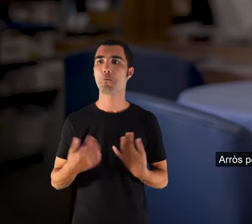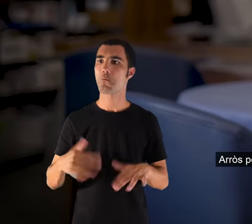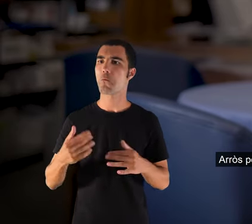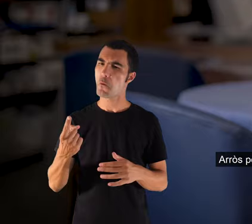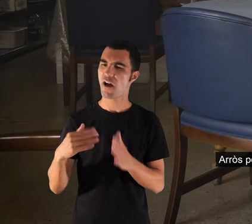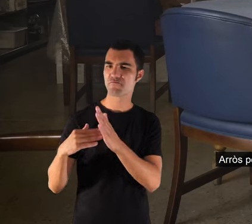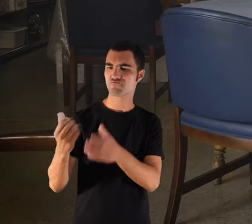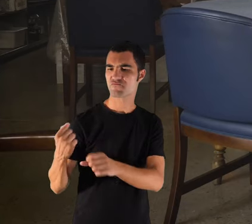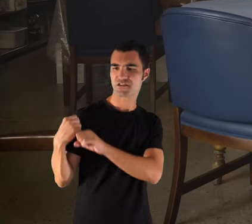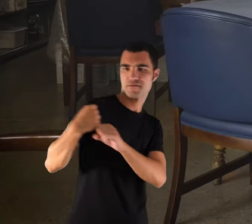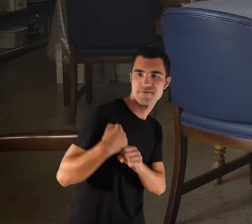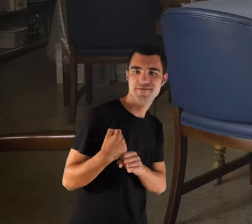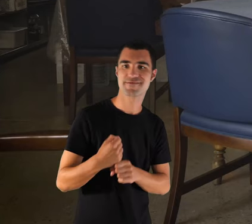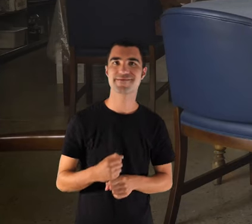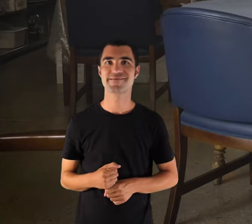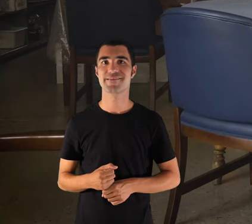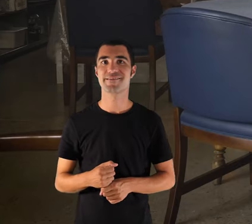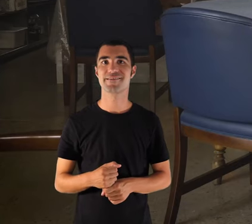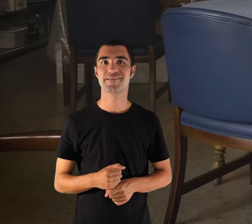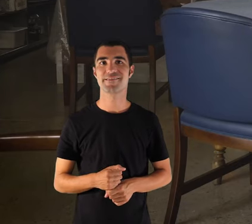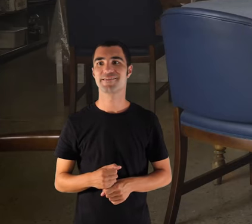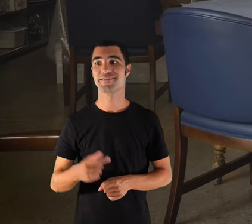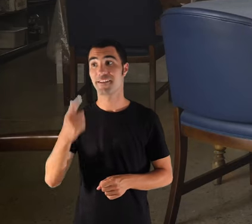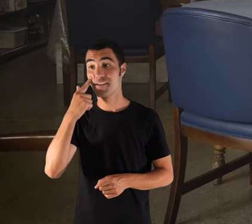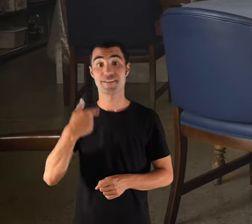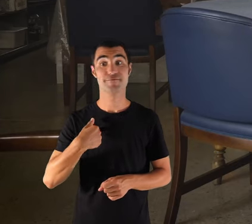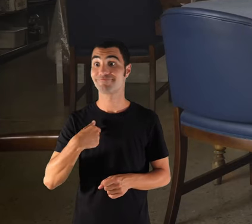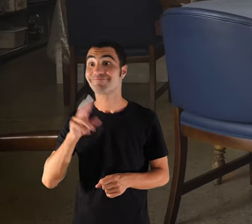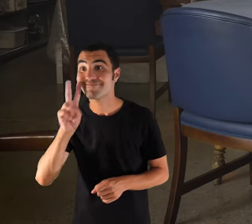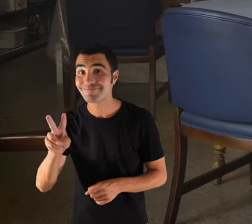saquet. No em van tocar gens, perquè no en trobàrem.